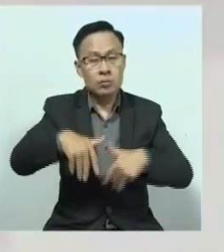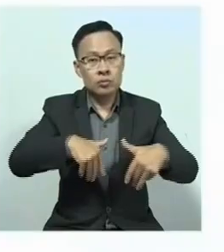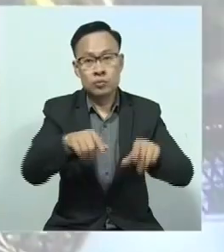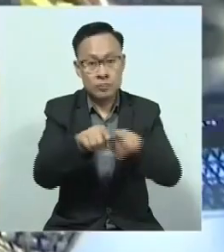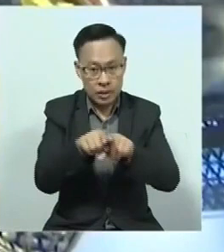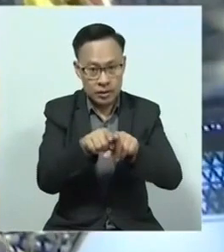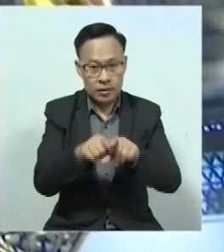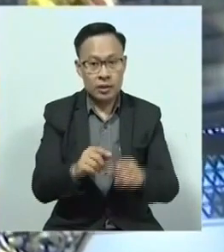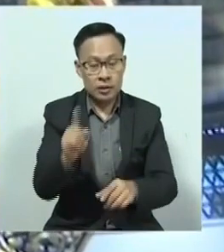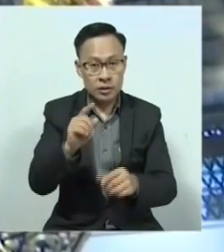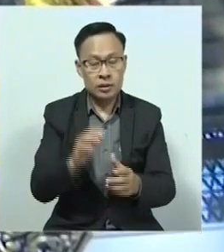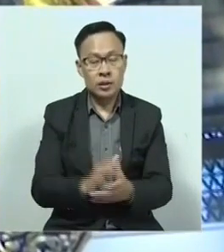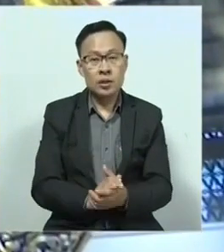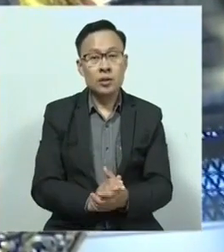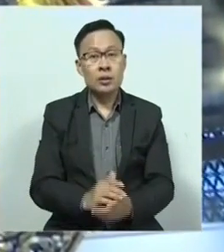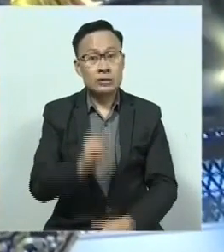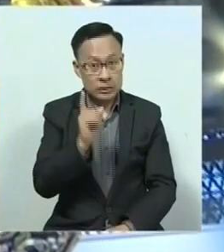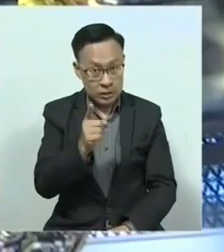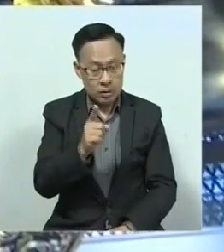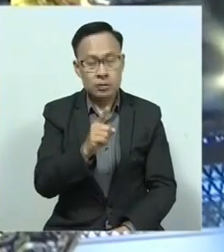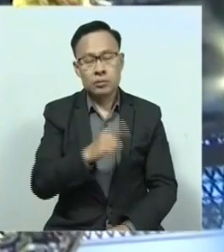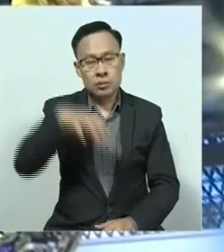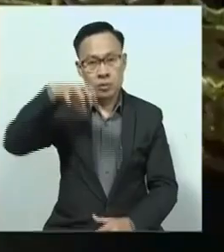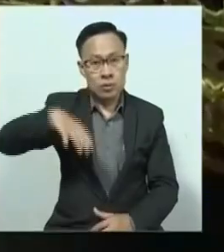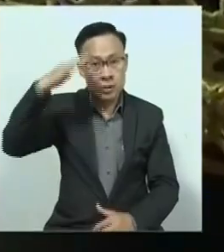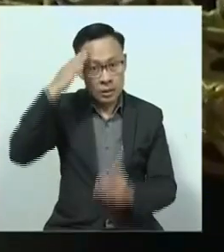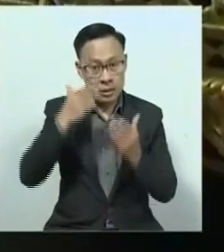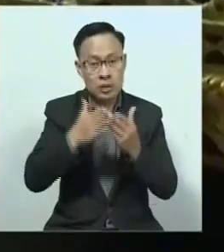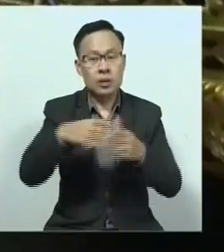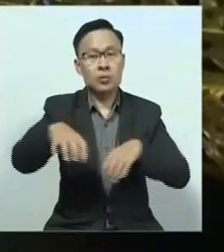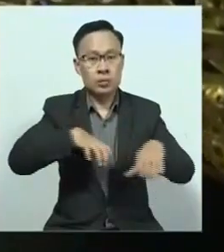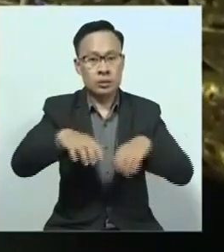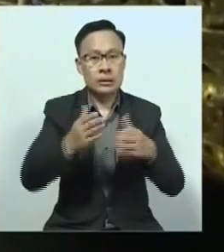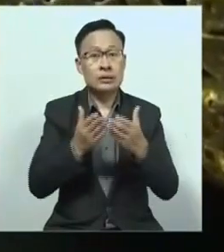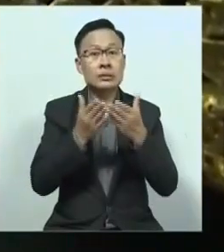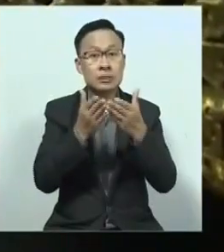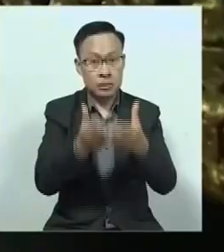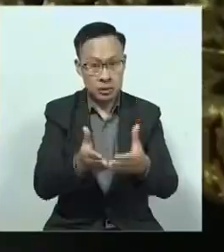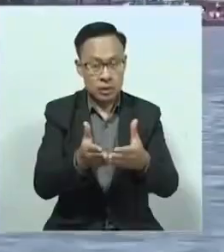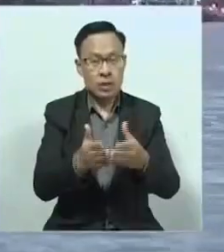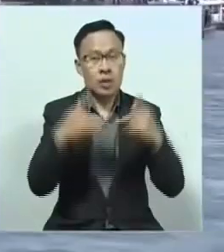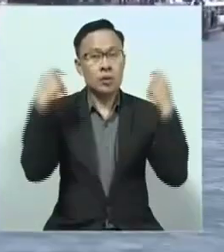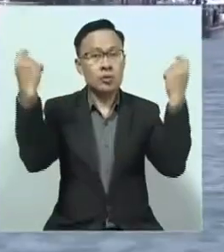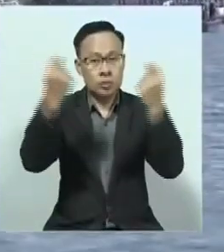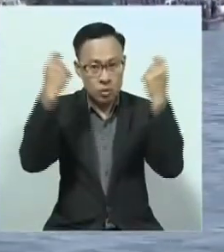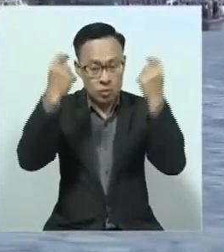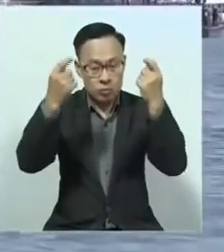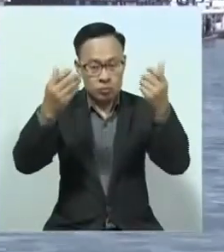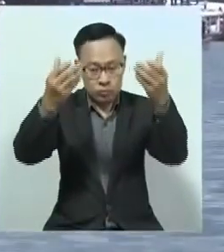กี่ยวกับการจัดเรือพระพิธี ค่ะ เข้าร่วมพิธีดังกล่าวนะครับในขณะพิธีนั้นน่ะเ